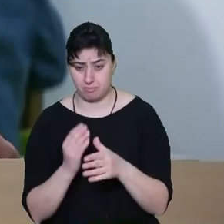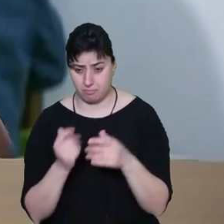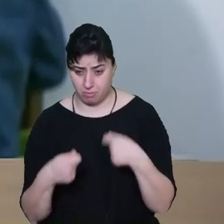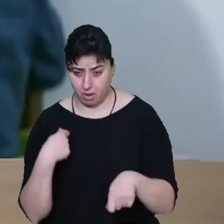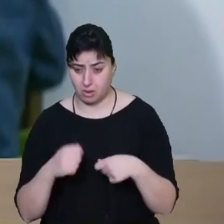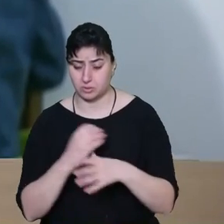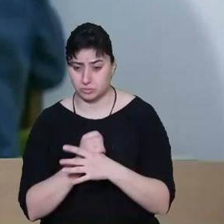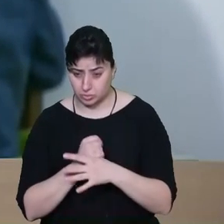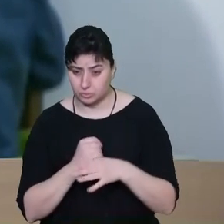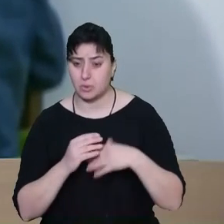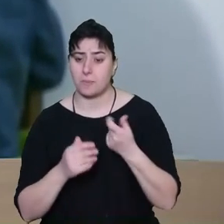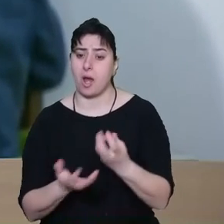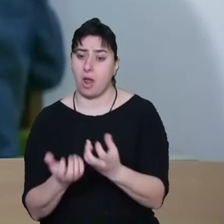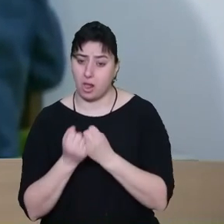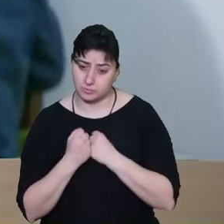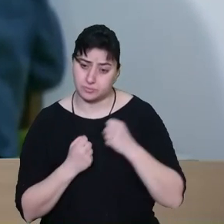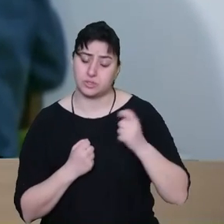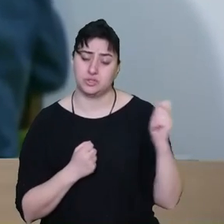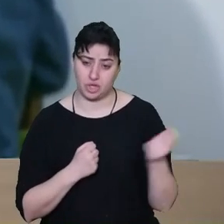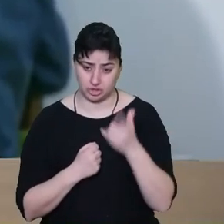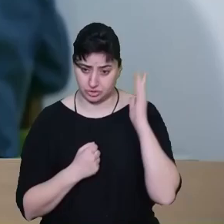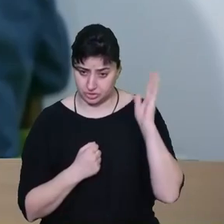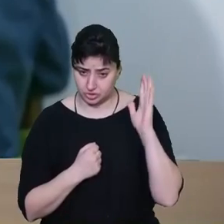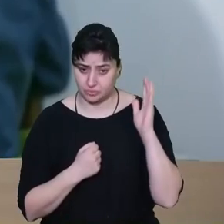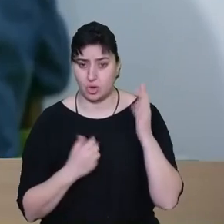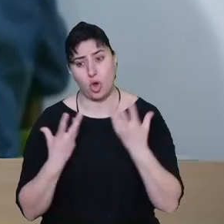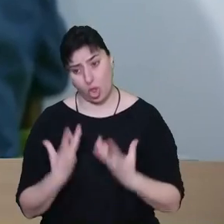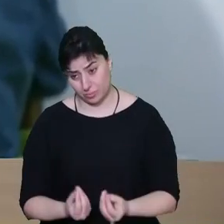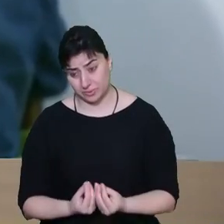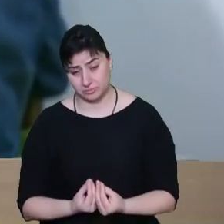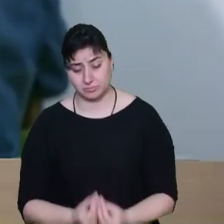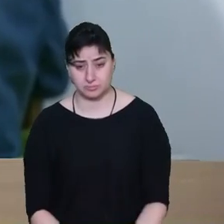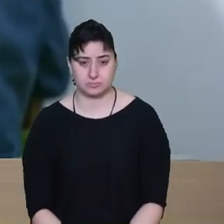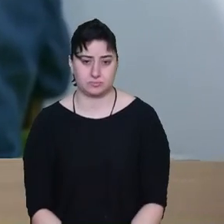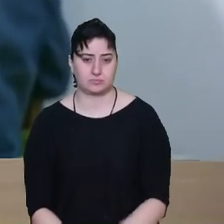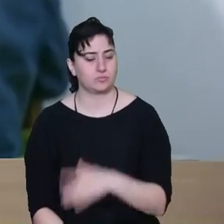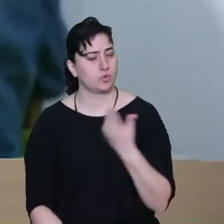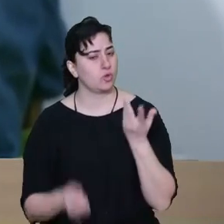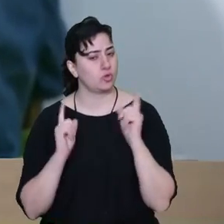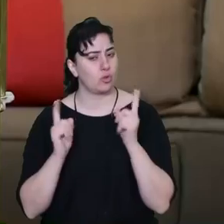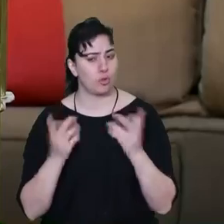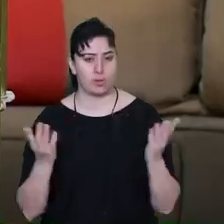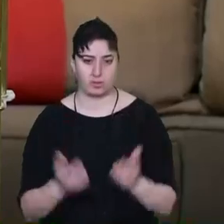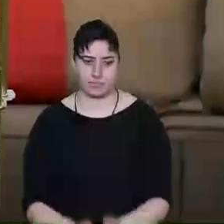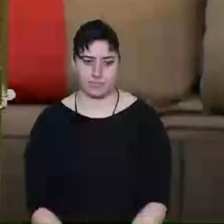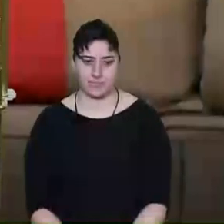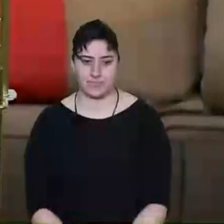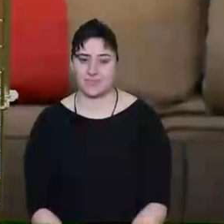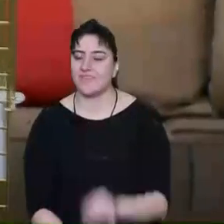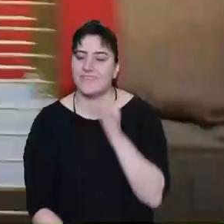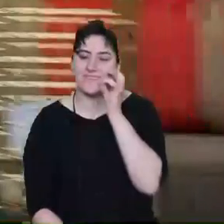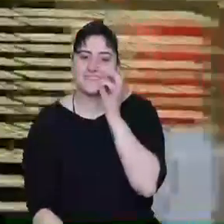soyacağım. Ben paraları alıp kaçacağım. Olabilir. Tövbe tövbe.